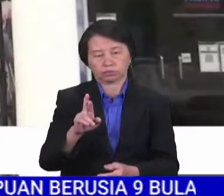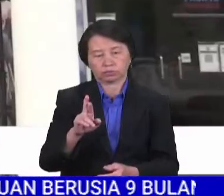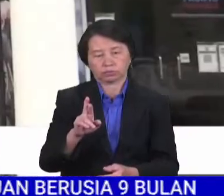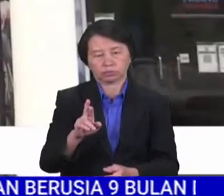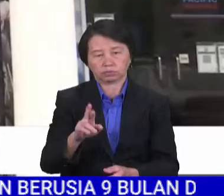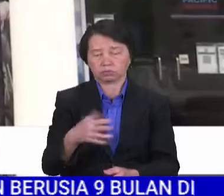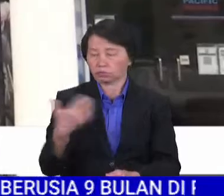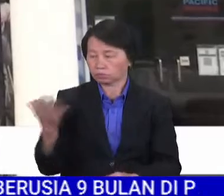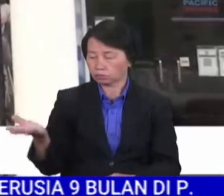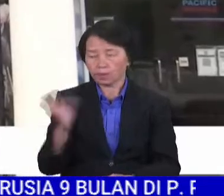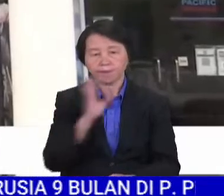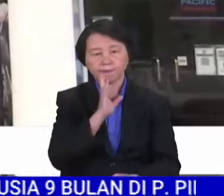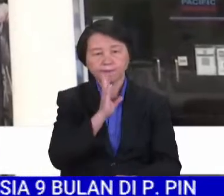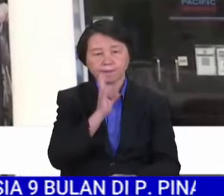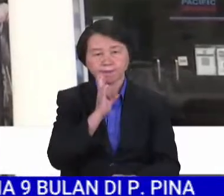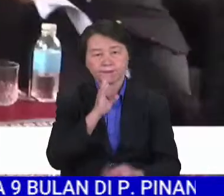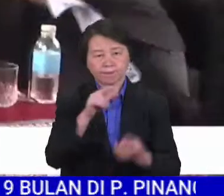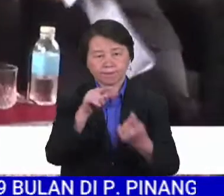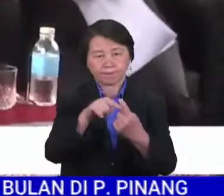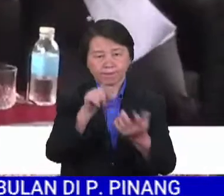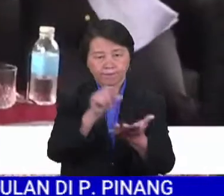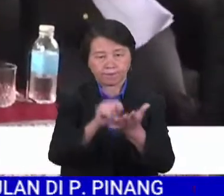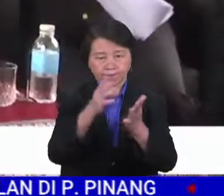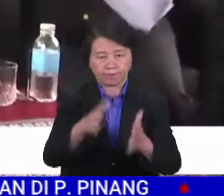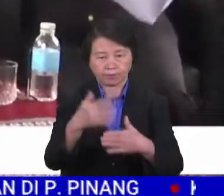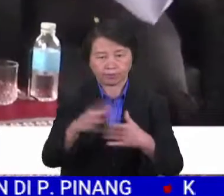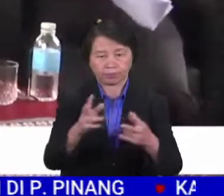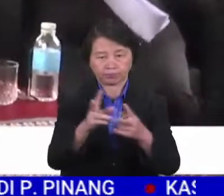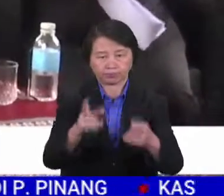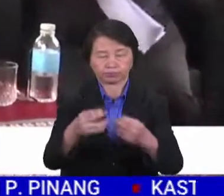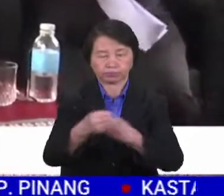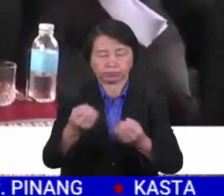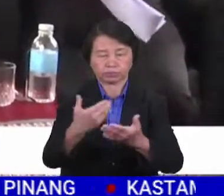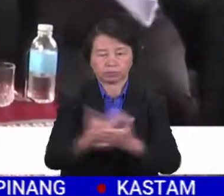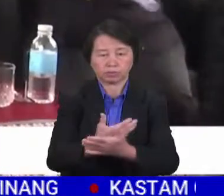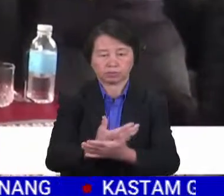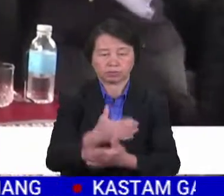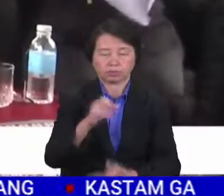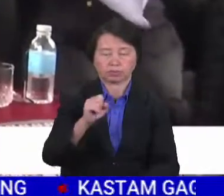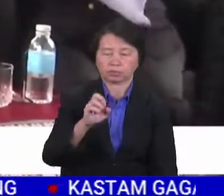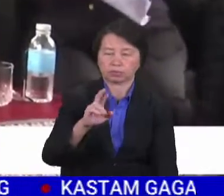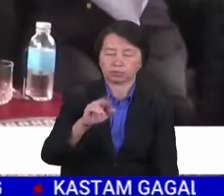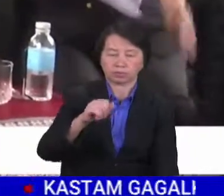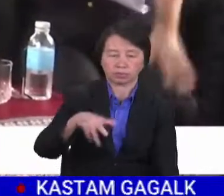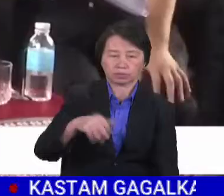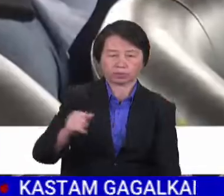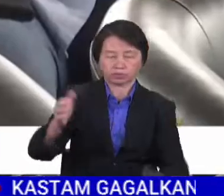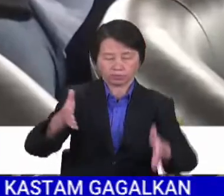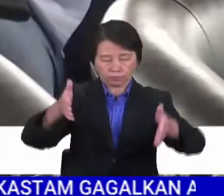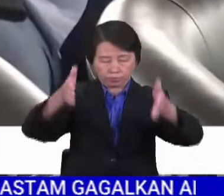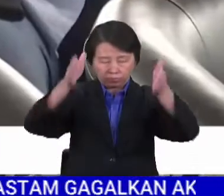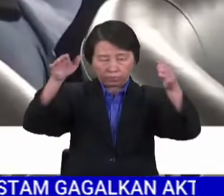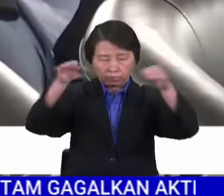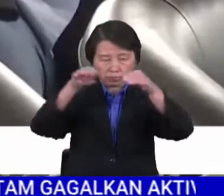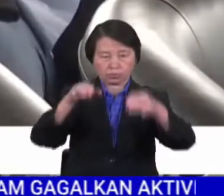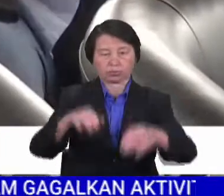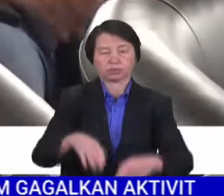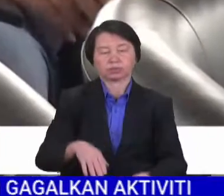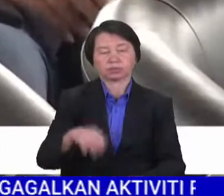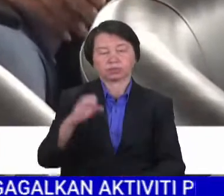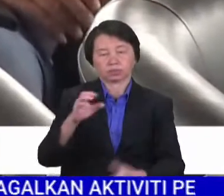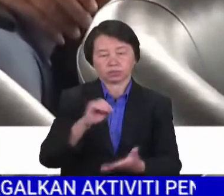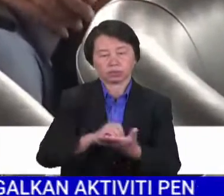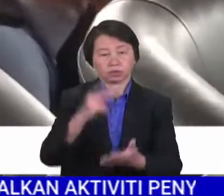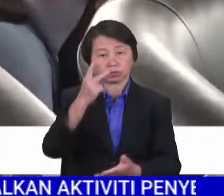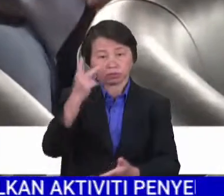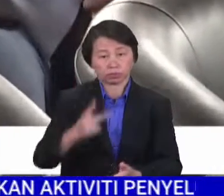Beliau berkata demikian kepada media selepas pancaran pejabat baru secara Space di Blok C Icons kue digunjing